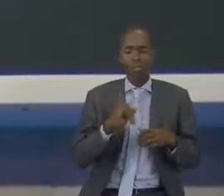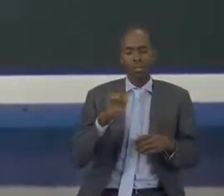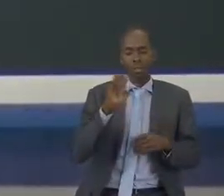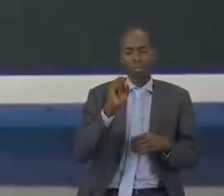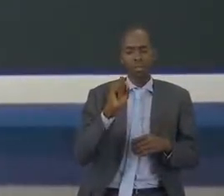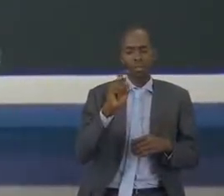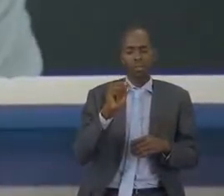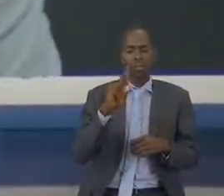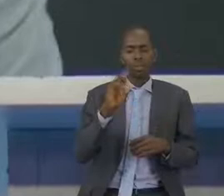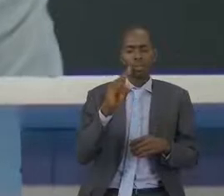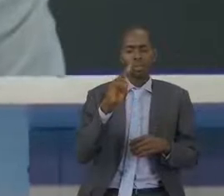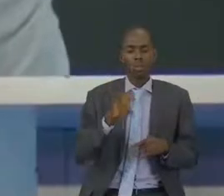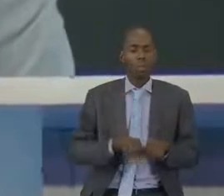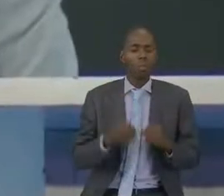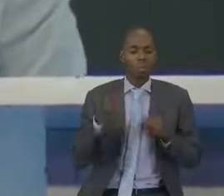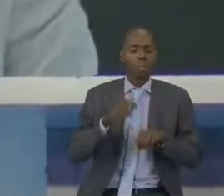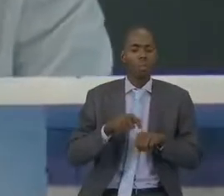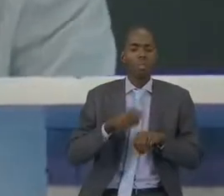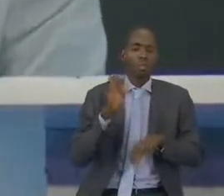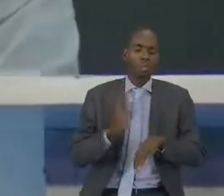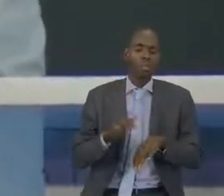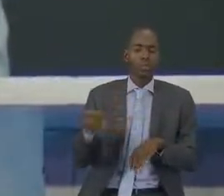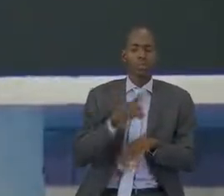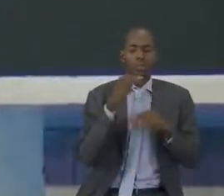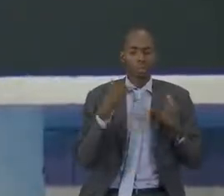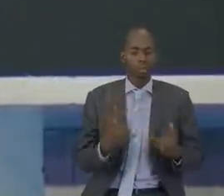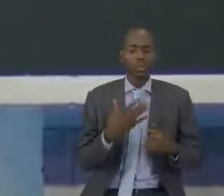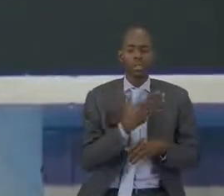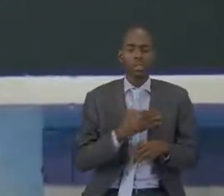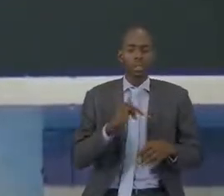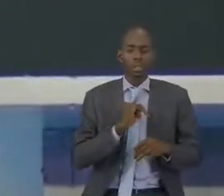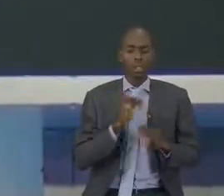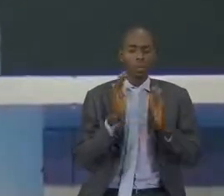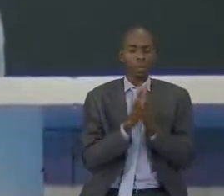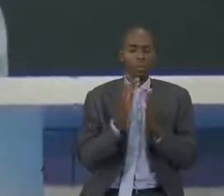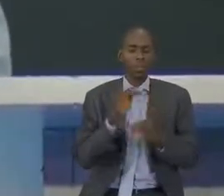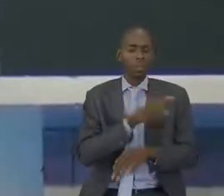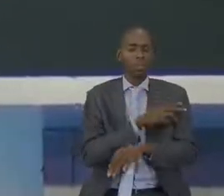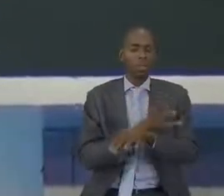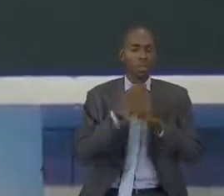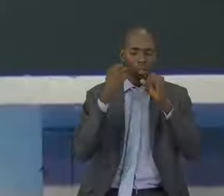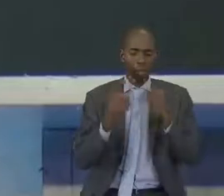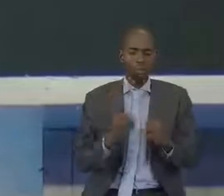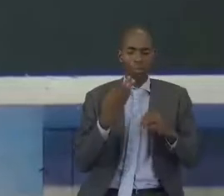cassés, touche-les maintenant. Et je prie que la grande puissance du Seigneur